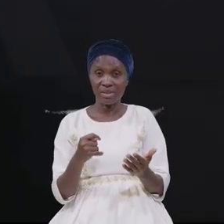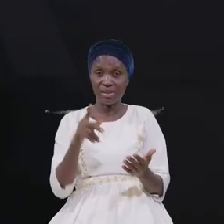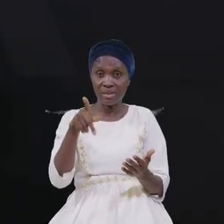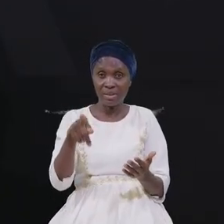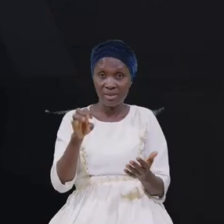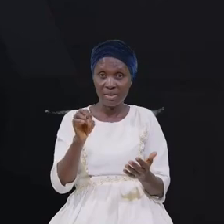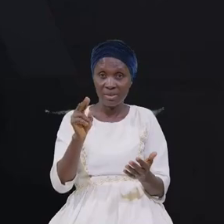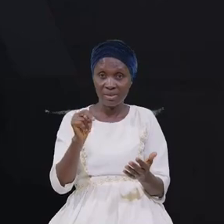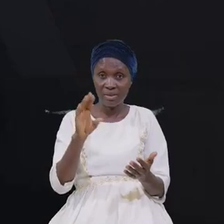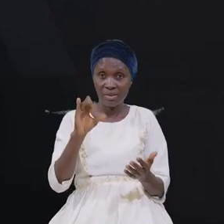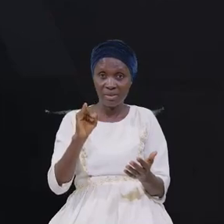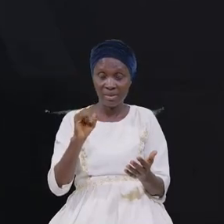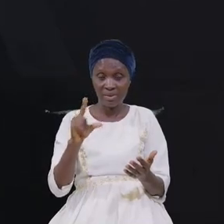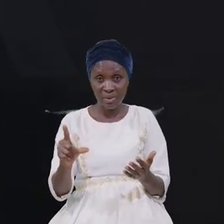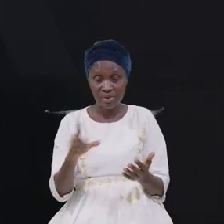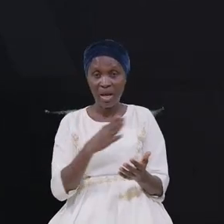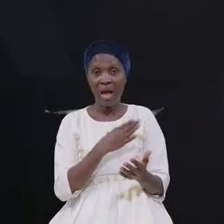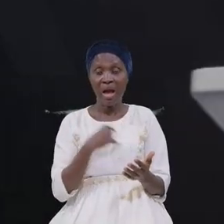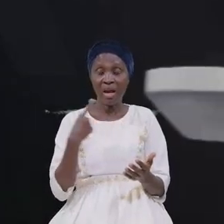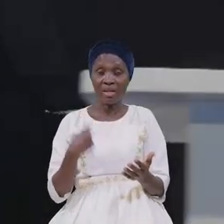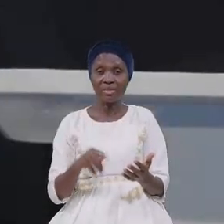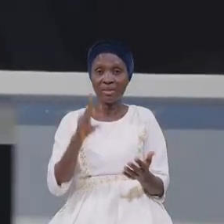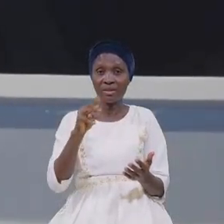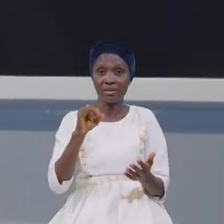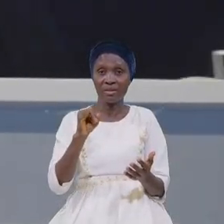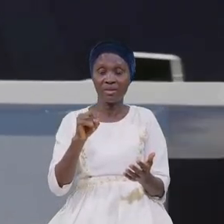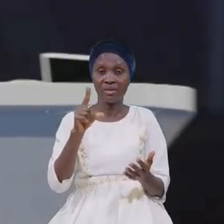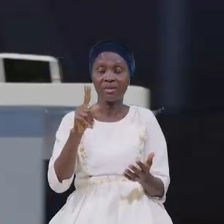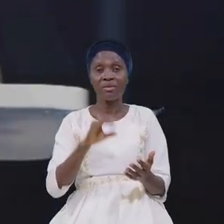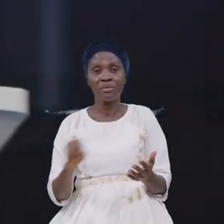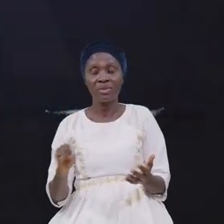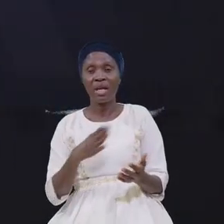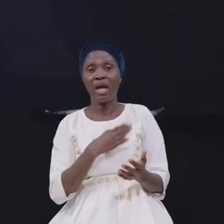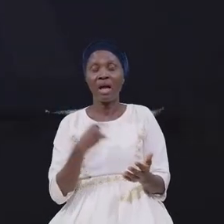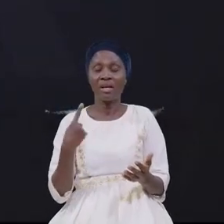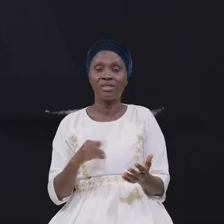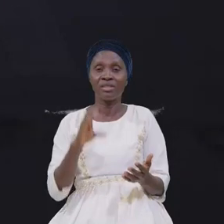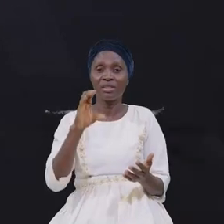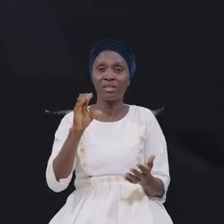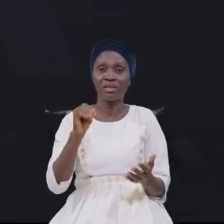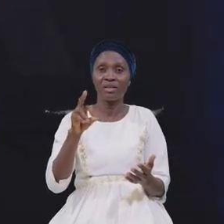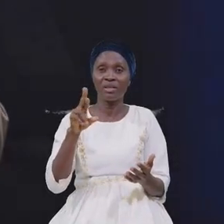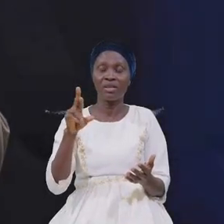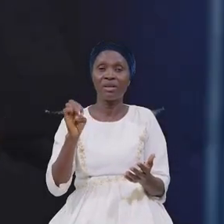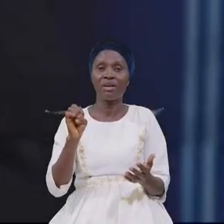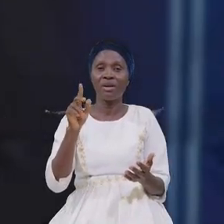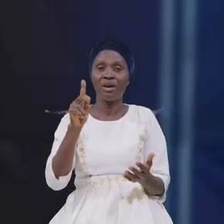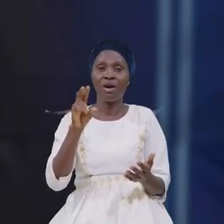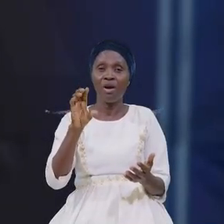tape. Donc il n'y a plus la gomme, le